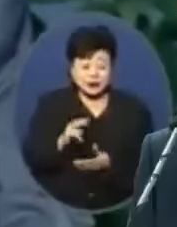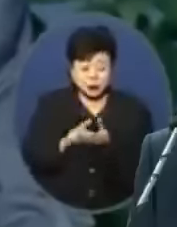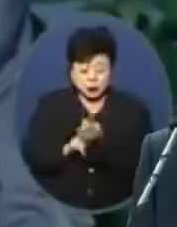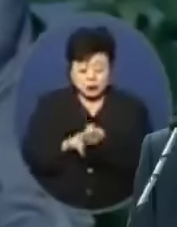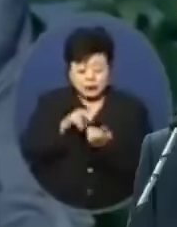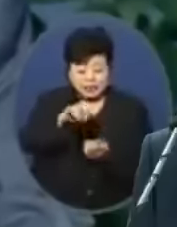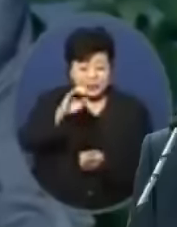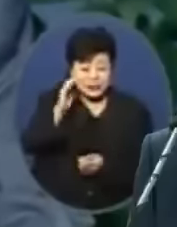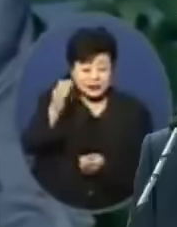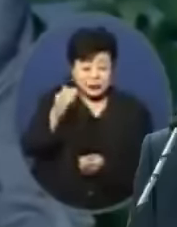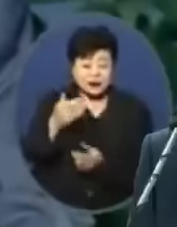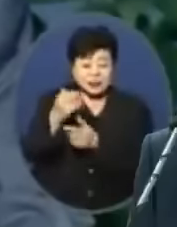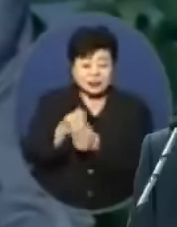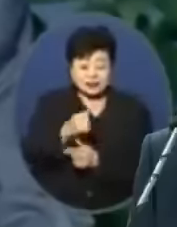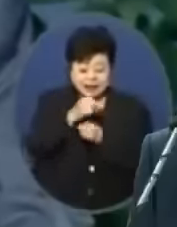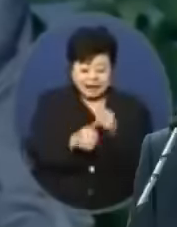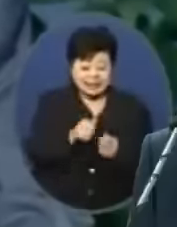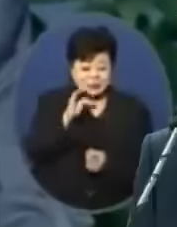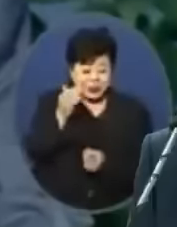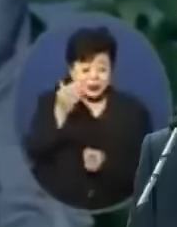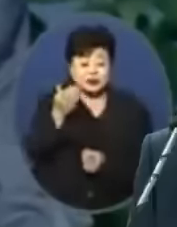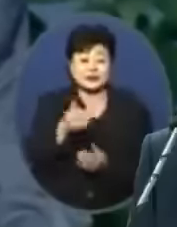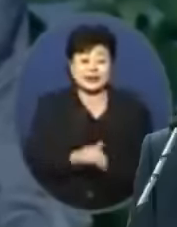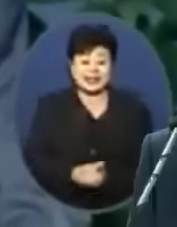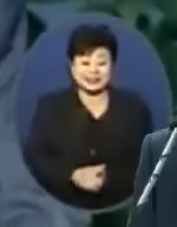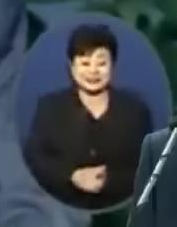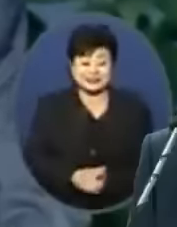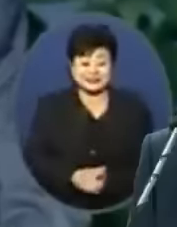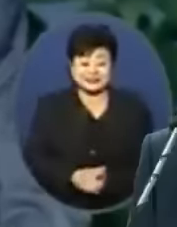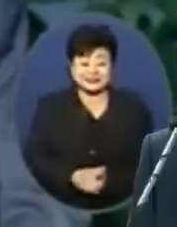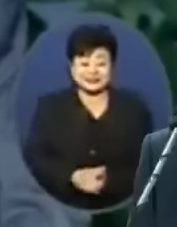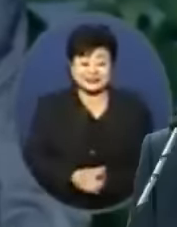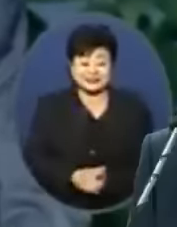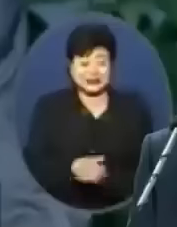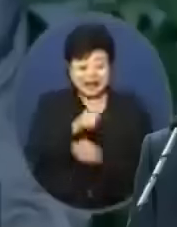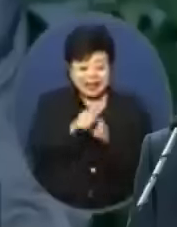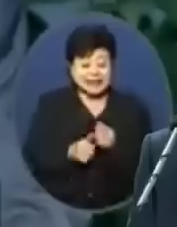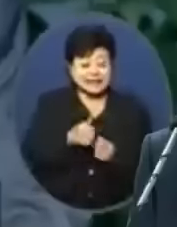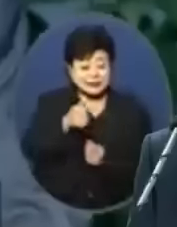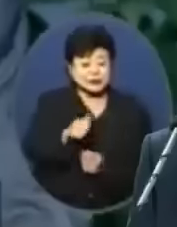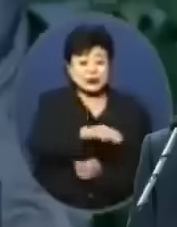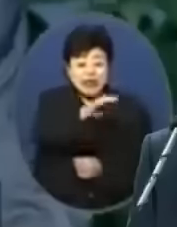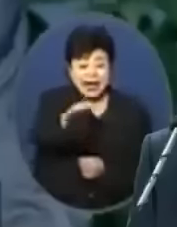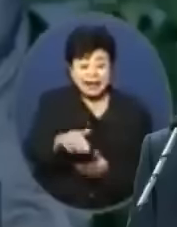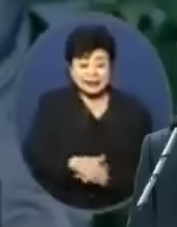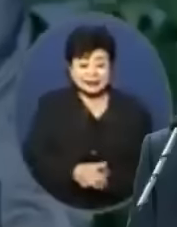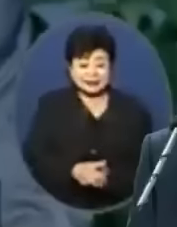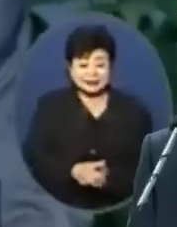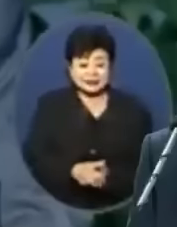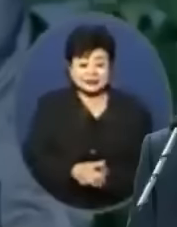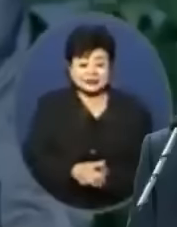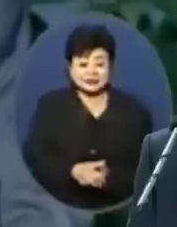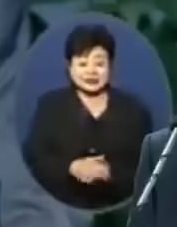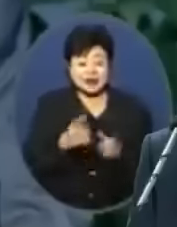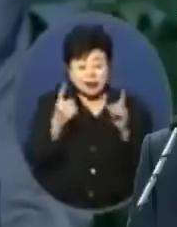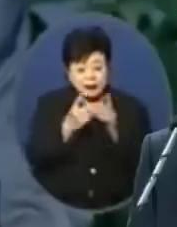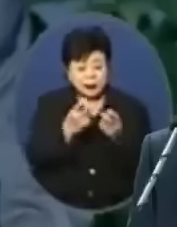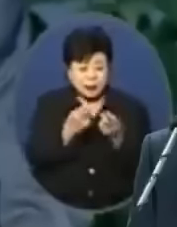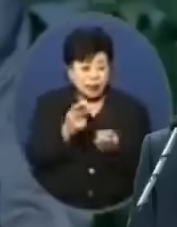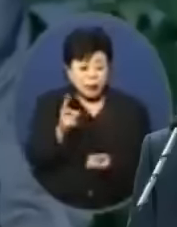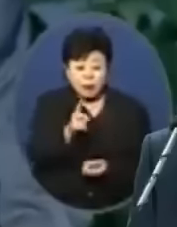요새가 되시고 의뢰하는 하나님이 되어주시는 것입니다. 이 하나님을 우리가 어떻게 그렇게 만날 수가